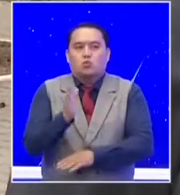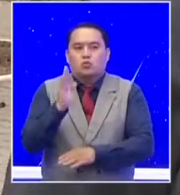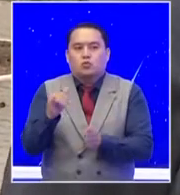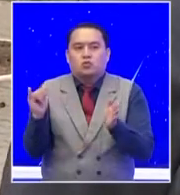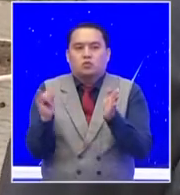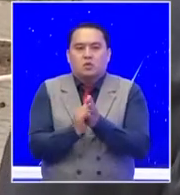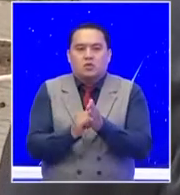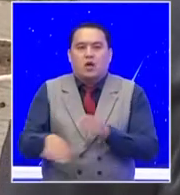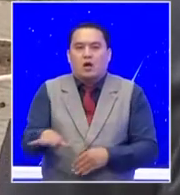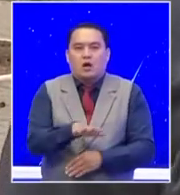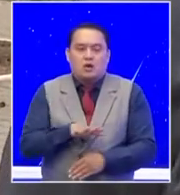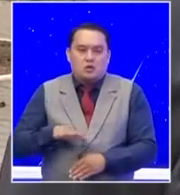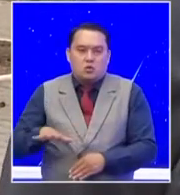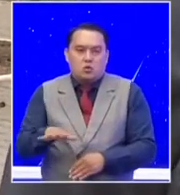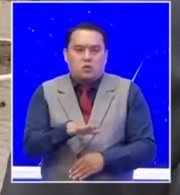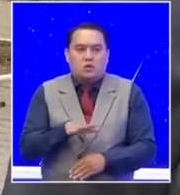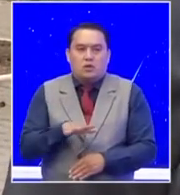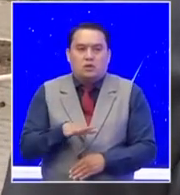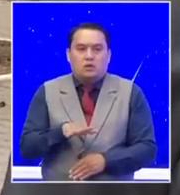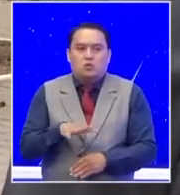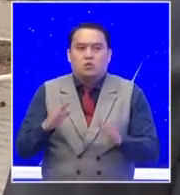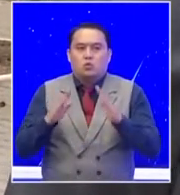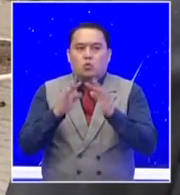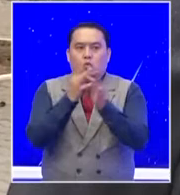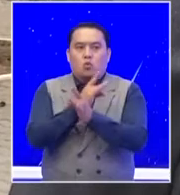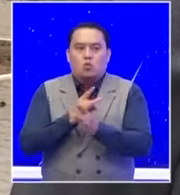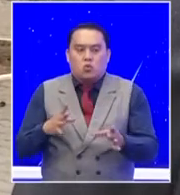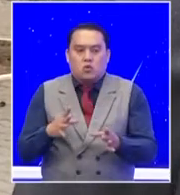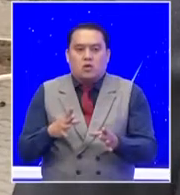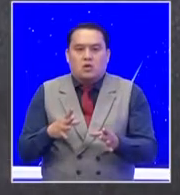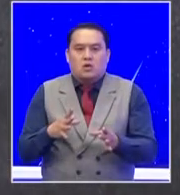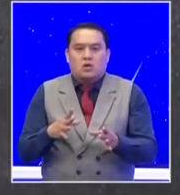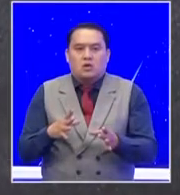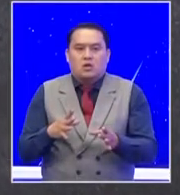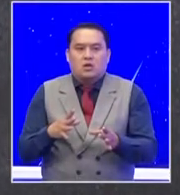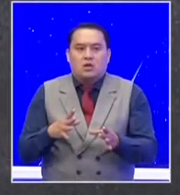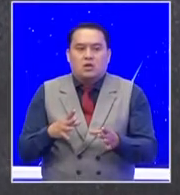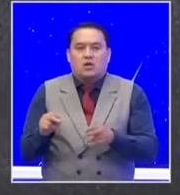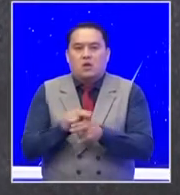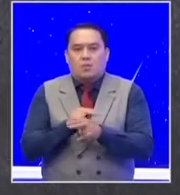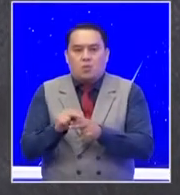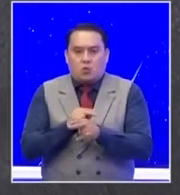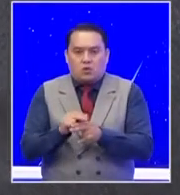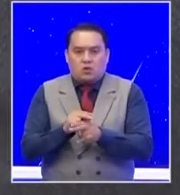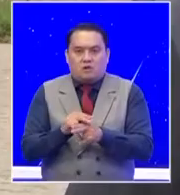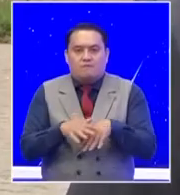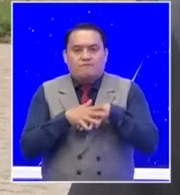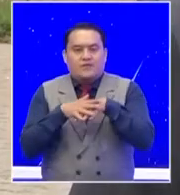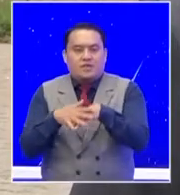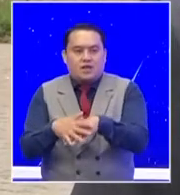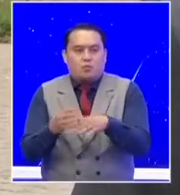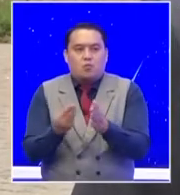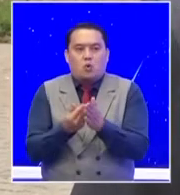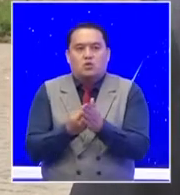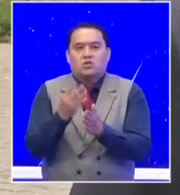отдельно на территории ДК блочно-модульная котельная. На капитальный ремонт Выделено из